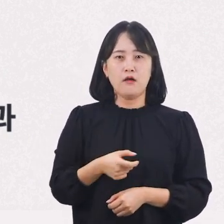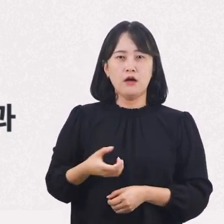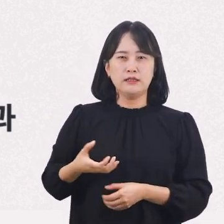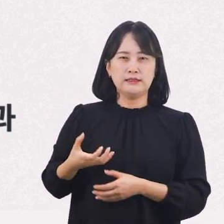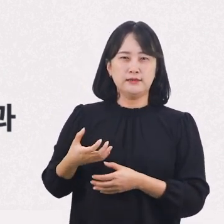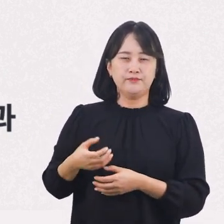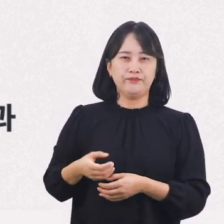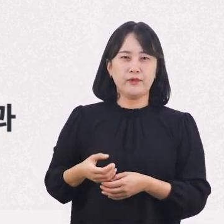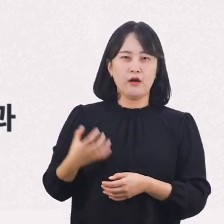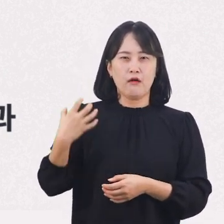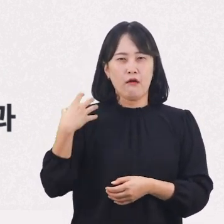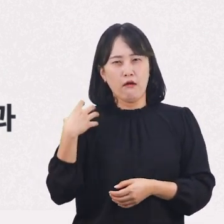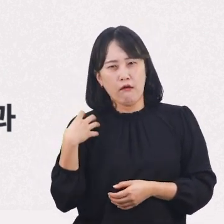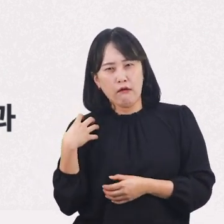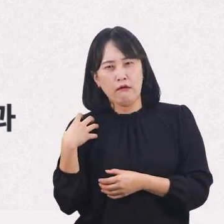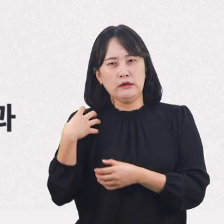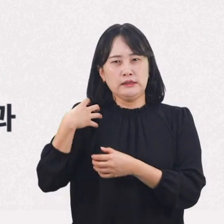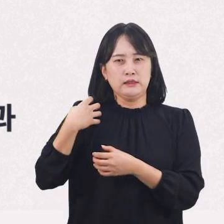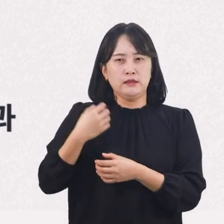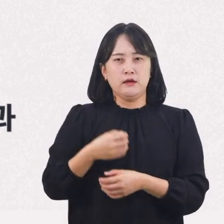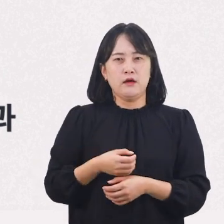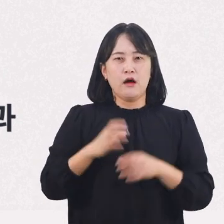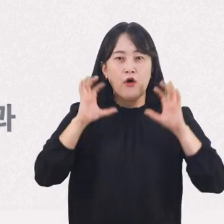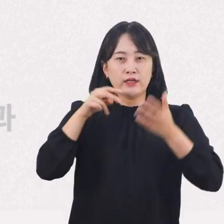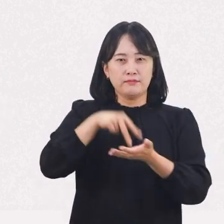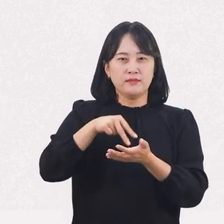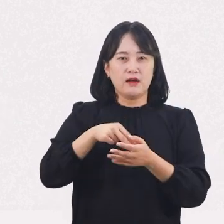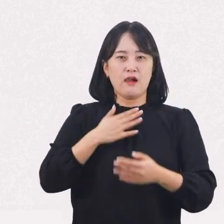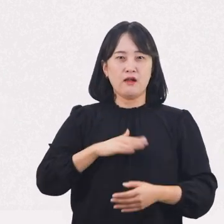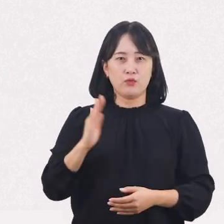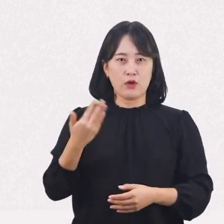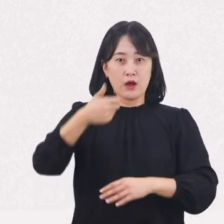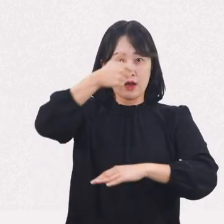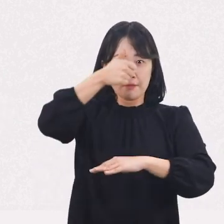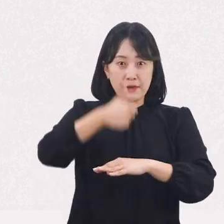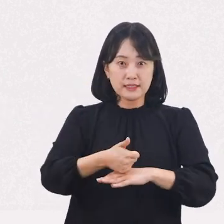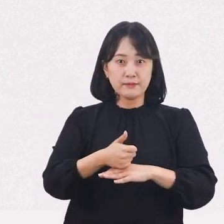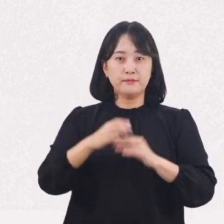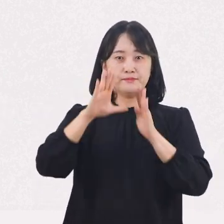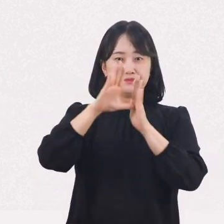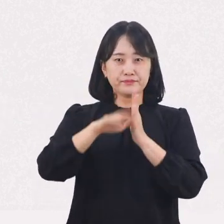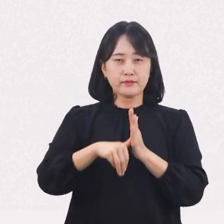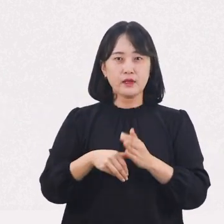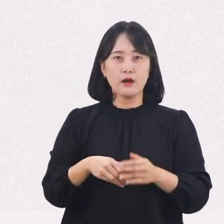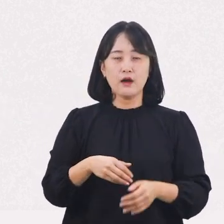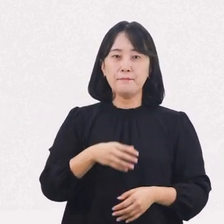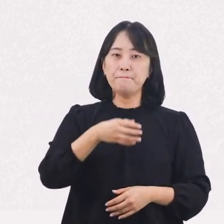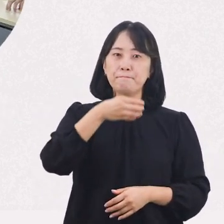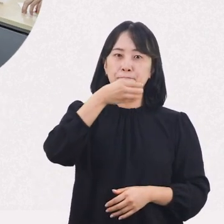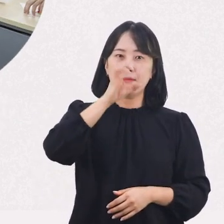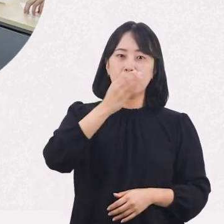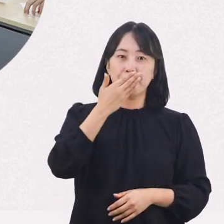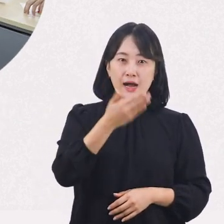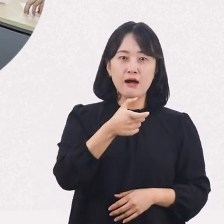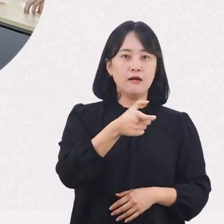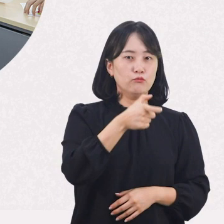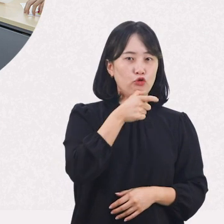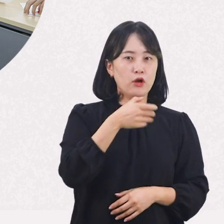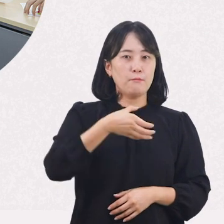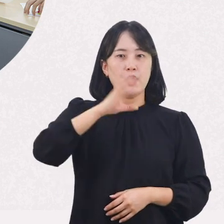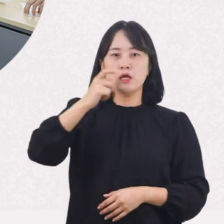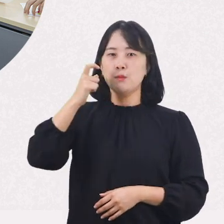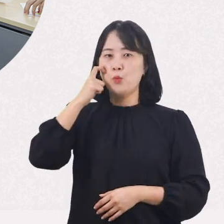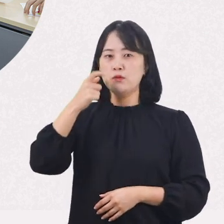심정과 어려움을 이해하게 되었습니다. 마지막 정리 활동에서는 먹을 수 있는 물과 먹을 수 없는